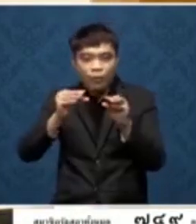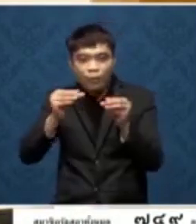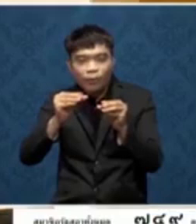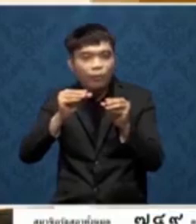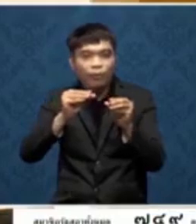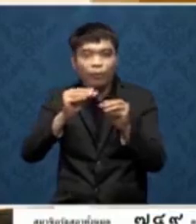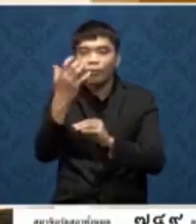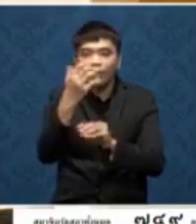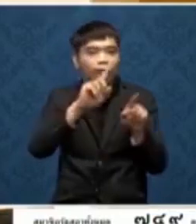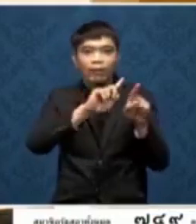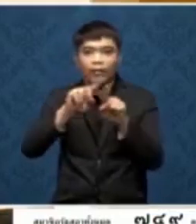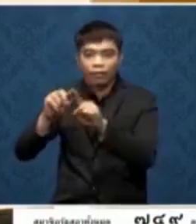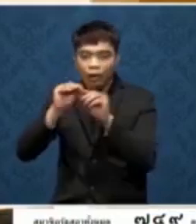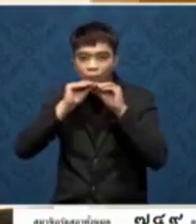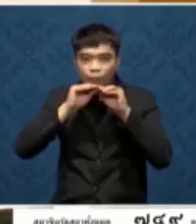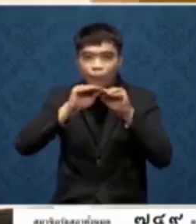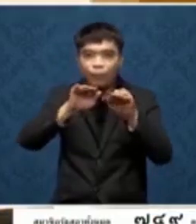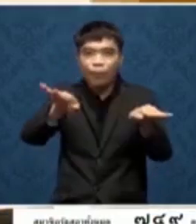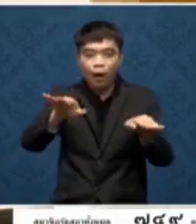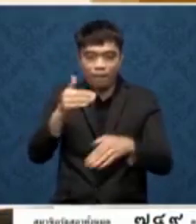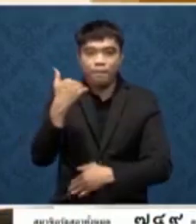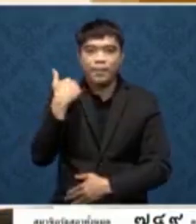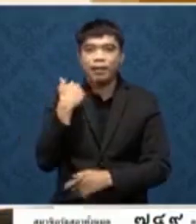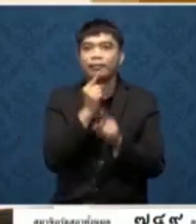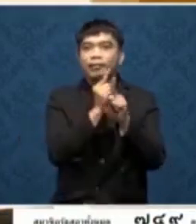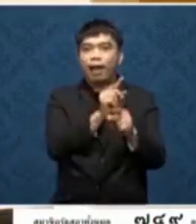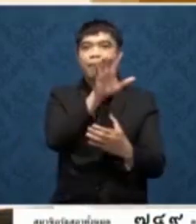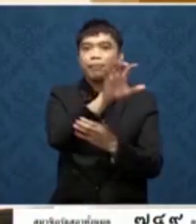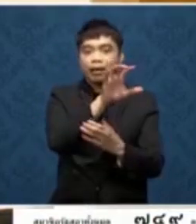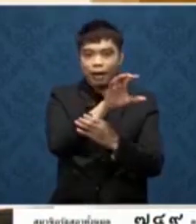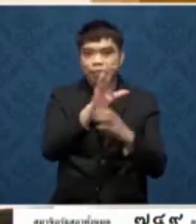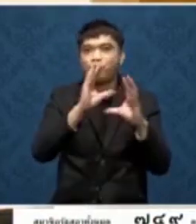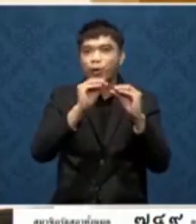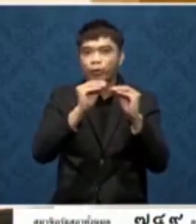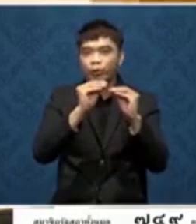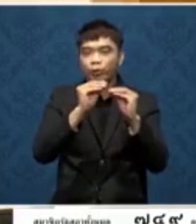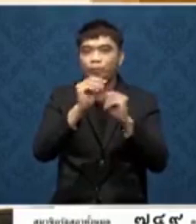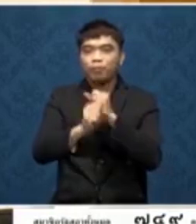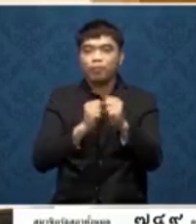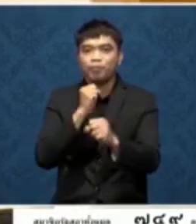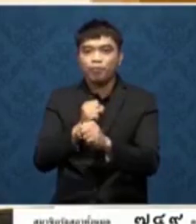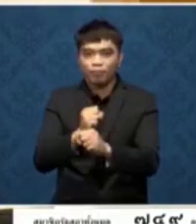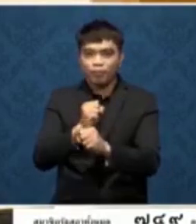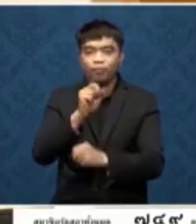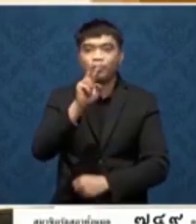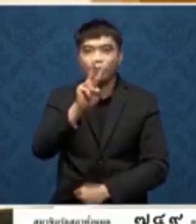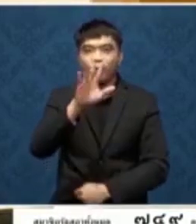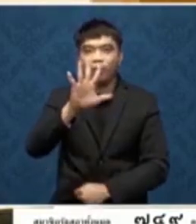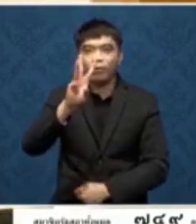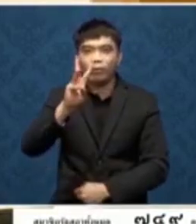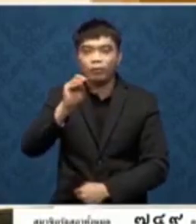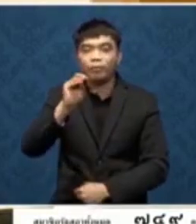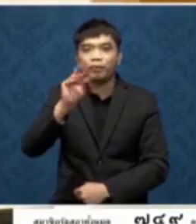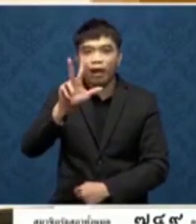รทัศน์ตามข้อบังคับการประชุมรัฐสภาพุทธศักราช2563